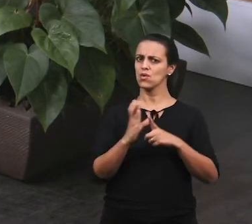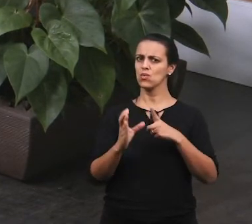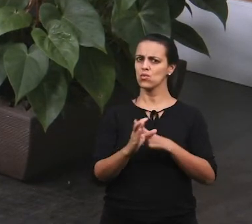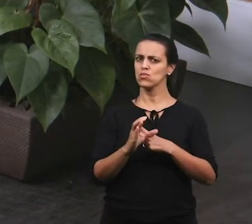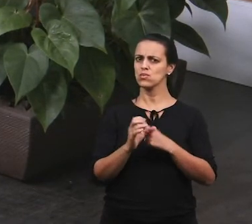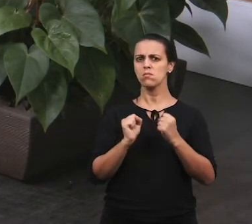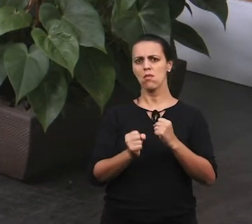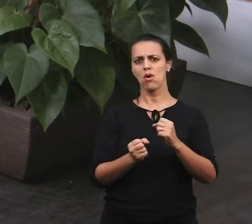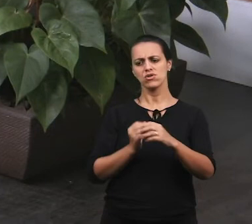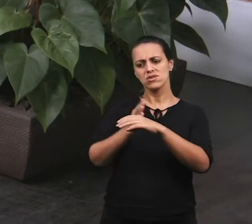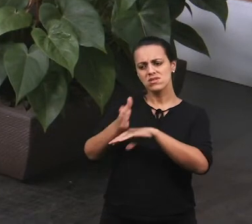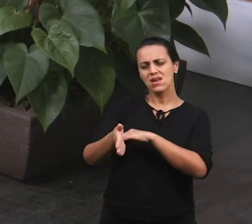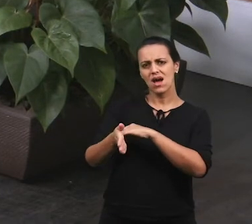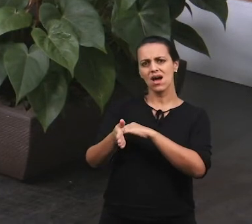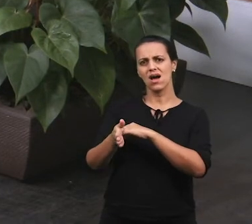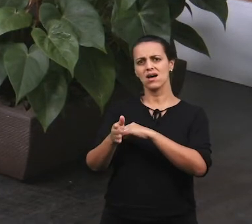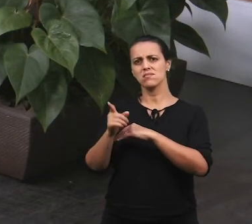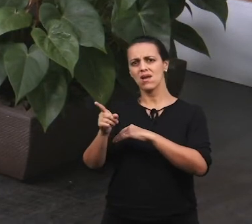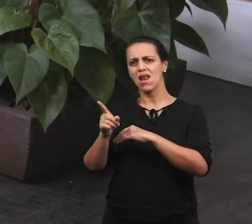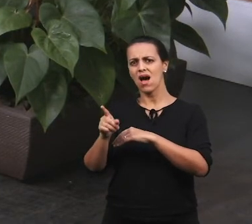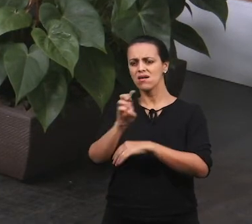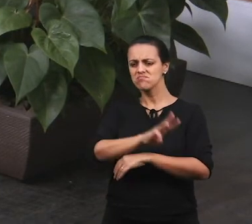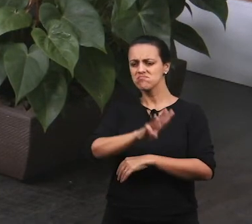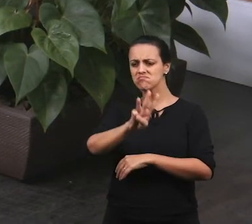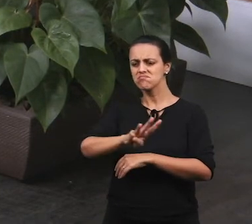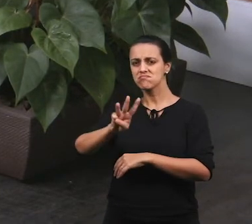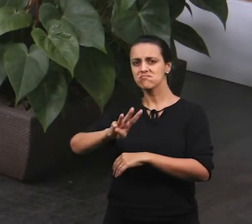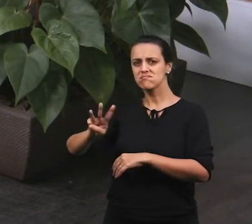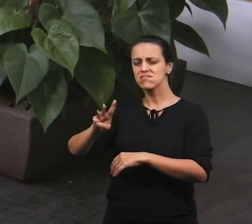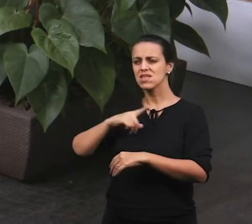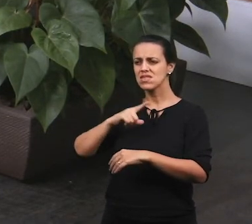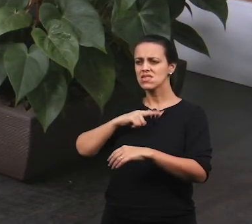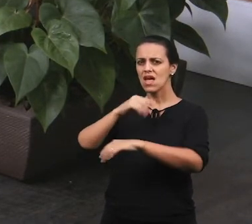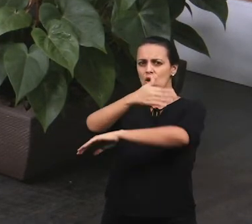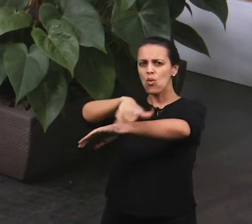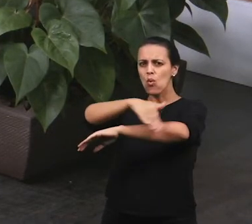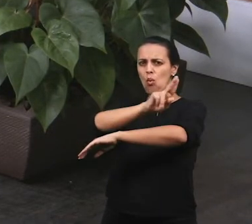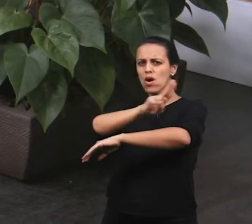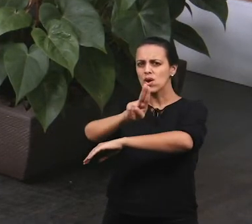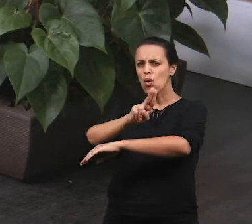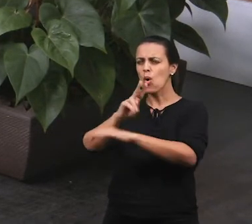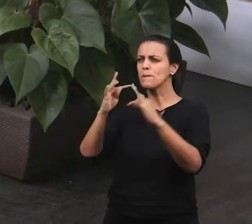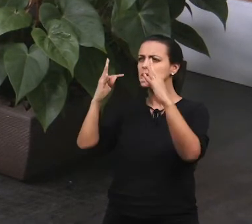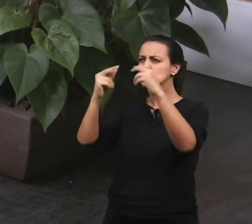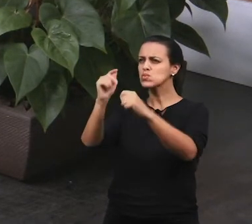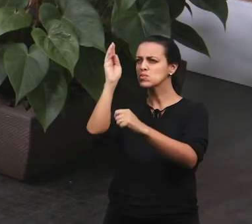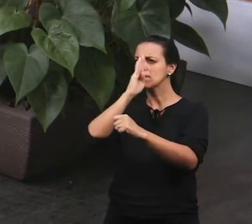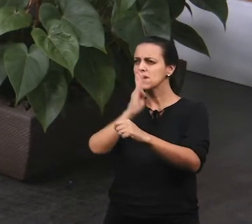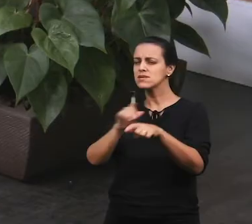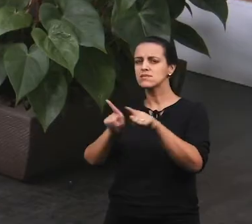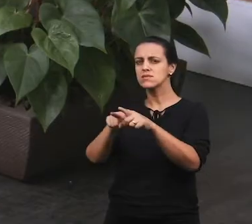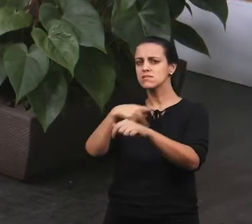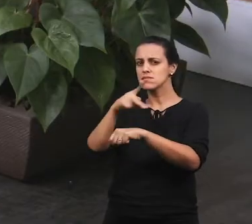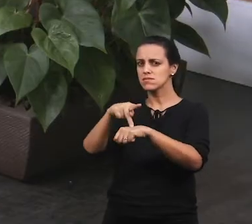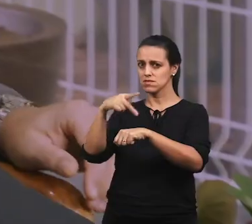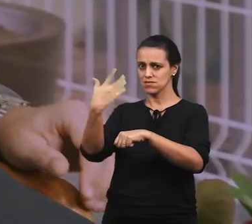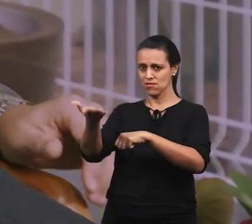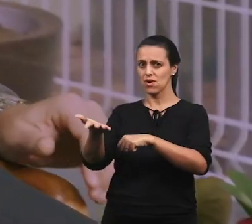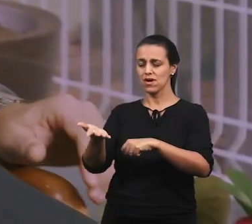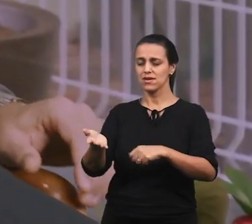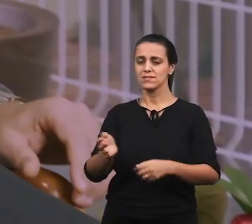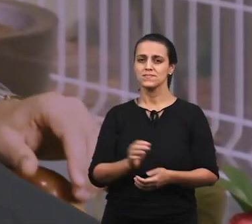воскресенье в 7:30. Вы можете зайти на сайт Христианской Церкви Маранафа, чтобы найти адрес наших церквей